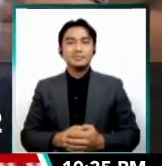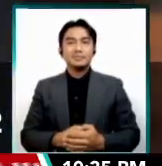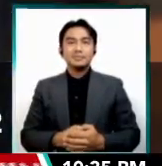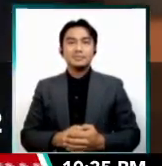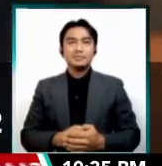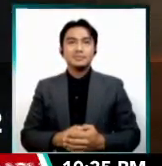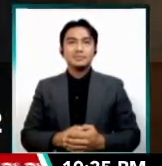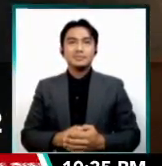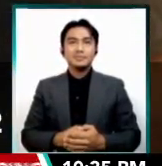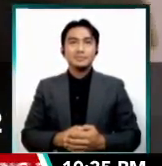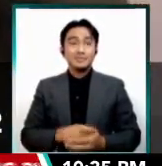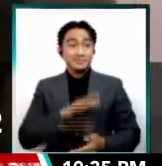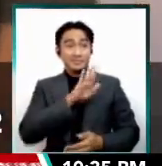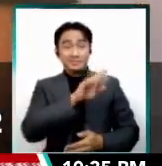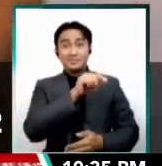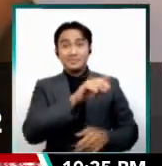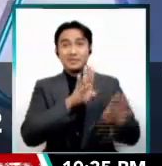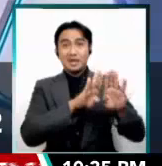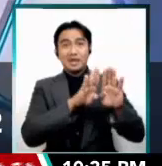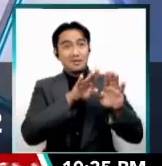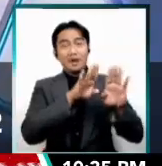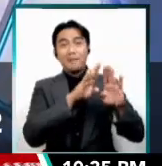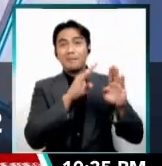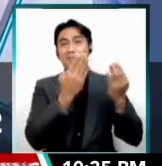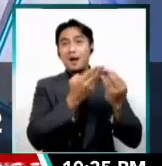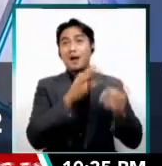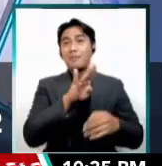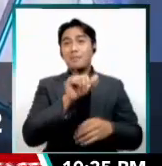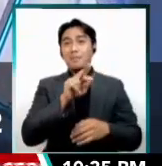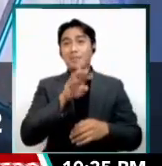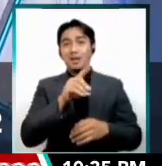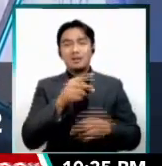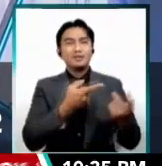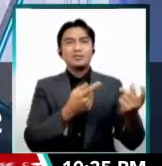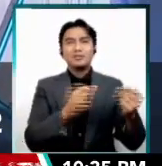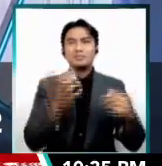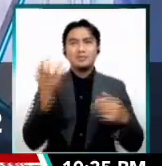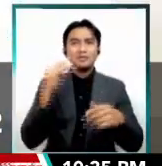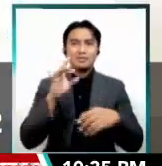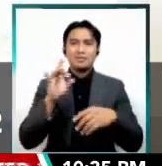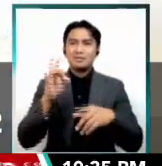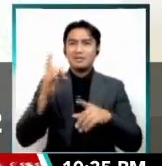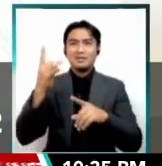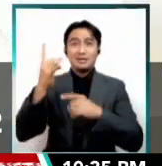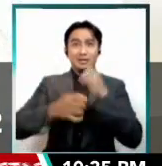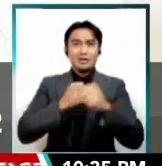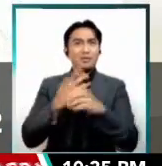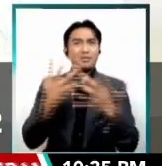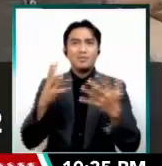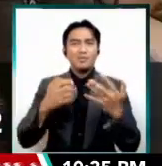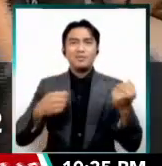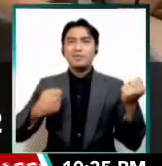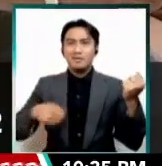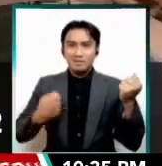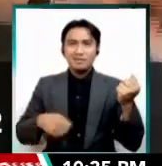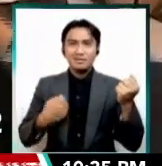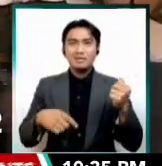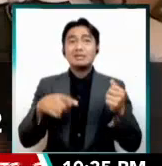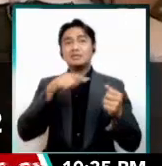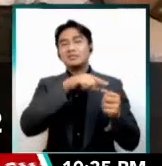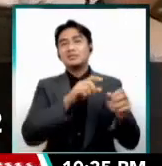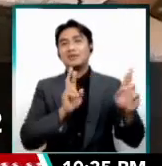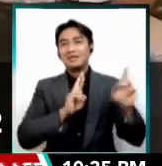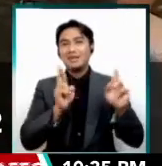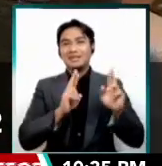Ang banda naman ni Andrew na halos 2 taong nawala ng gig sa Metro Manila, excited na rin daw mag-Alert Level 2.